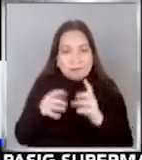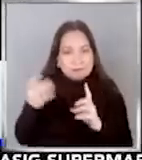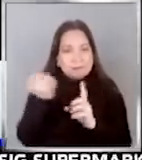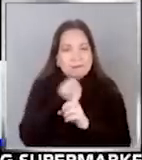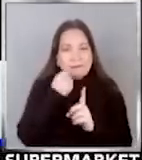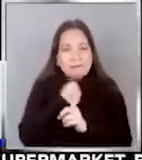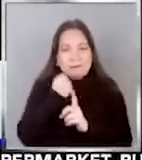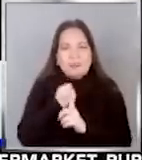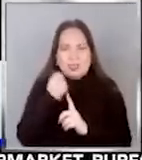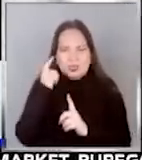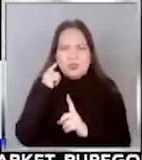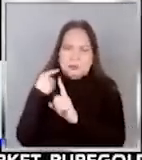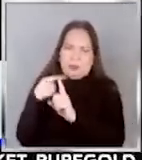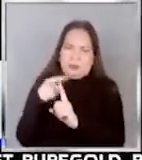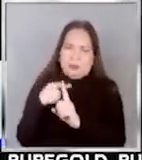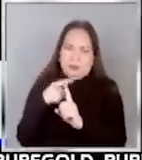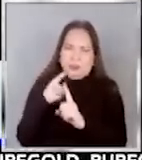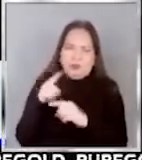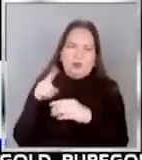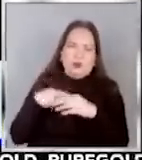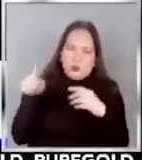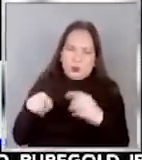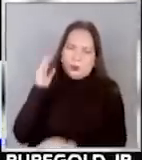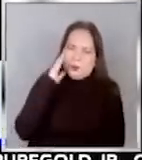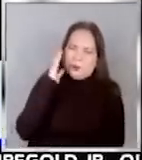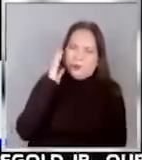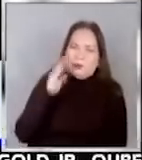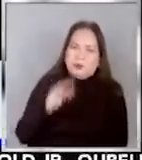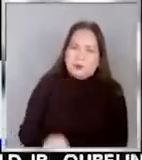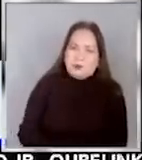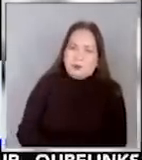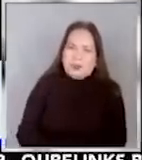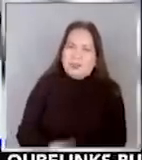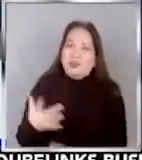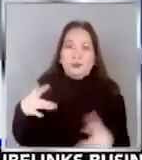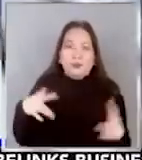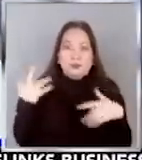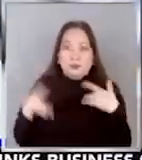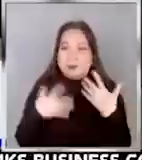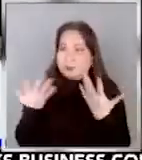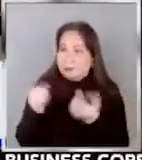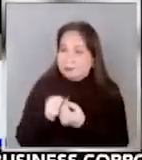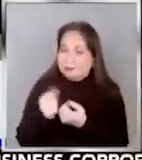things will happen because of this. So, very excited to be doing this project.